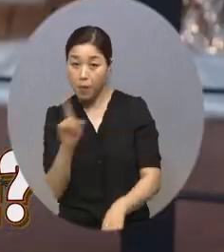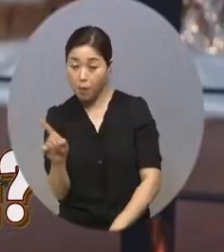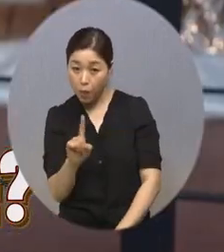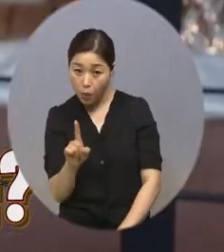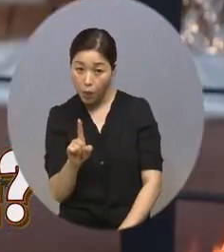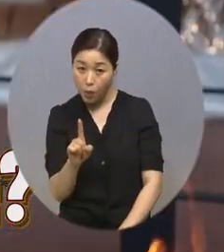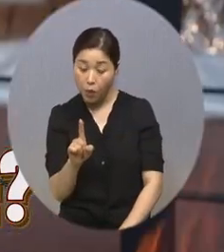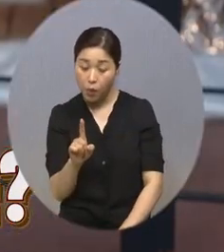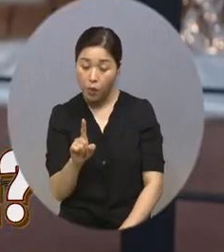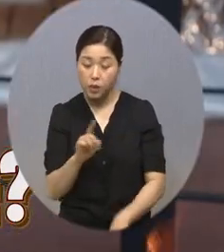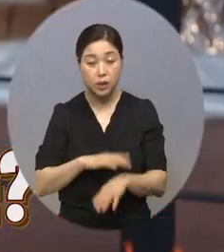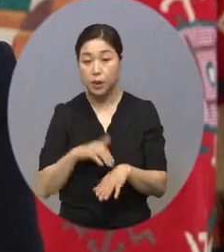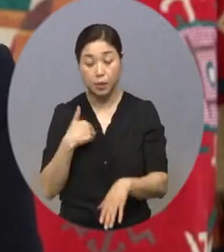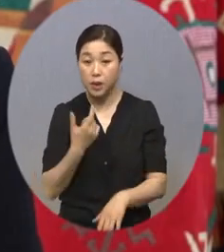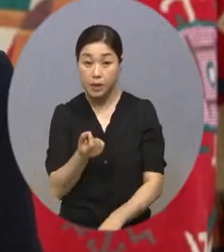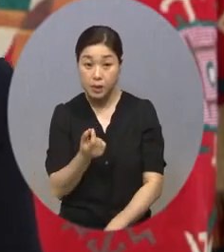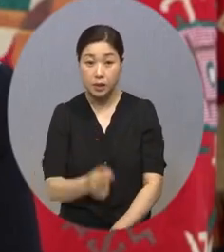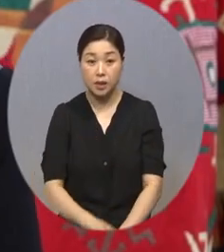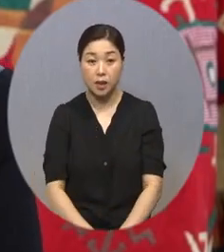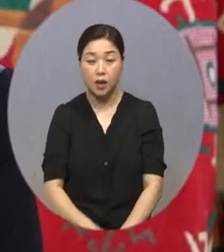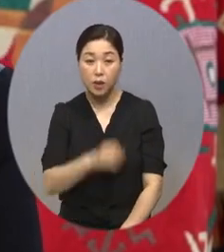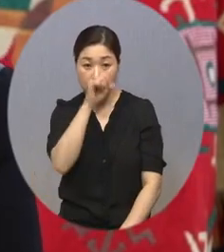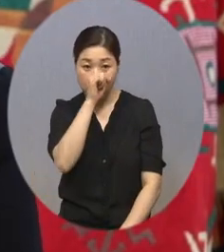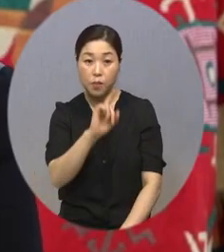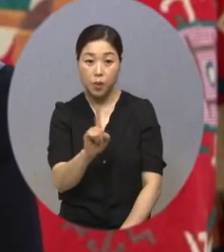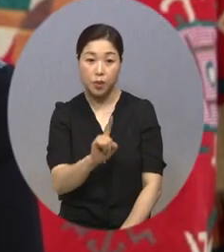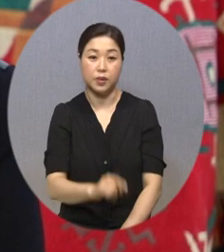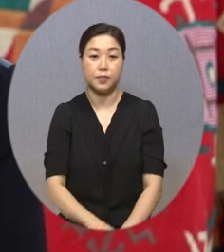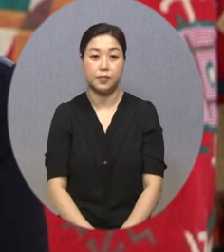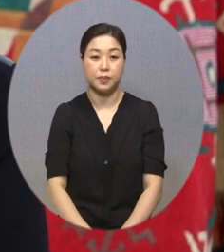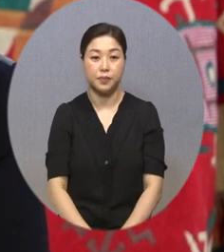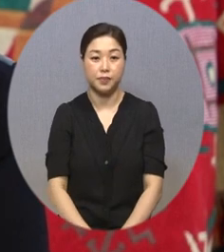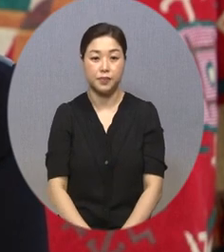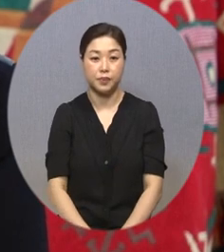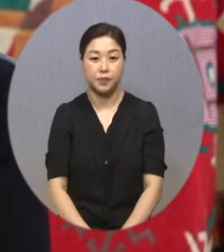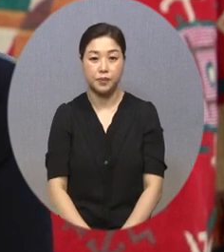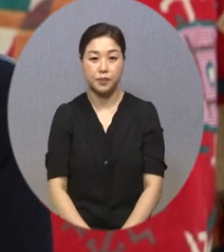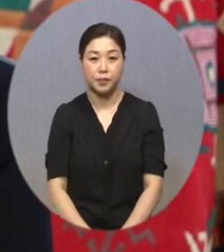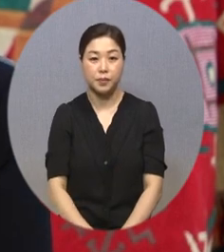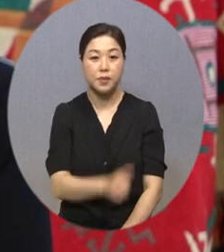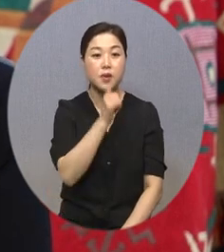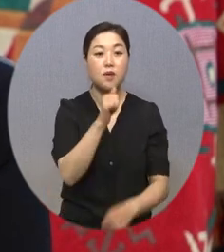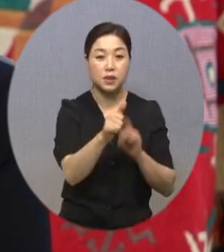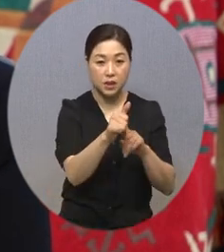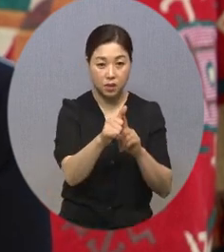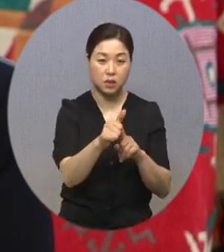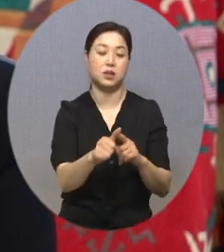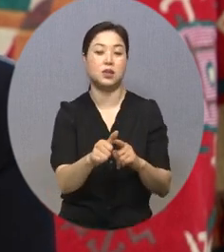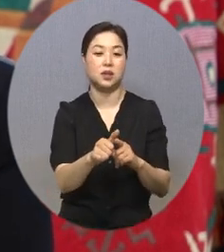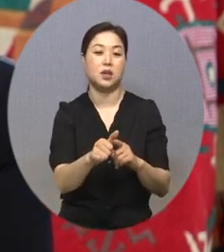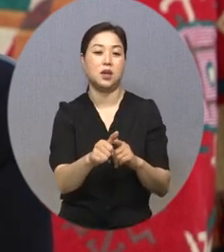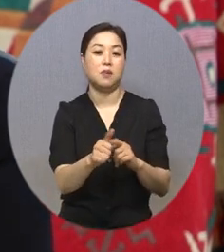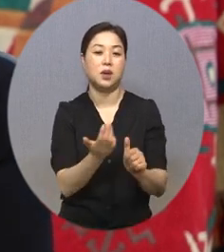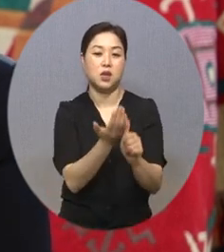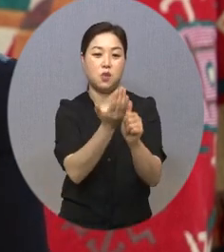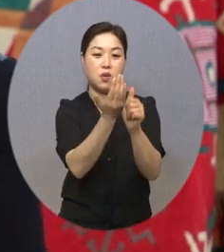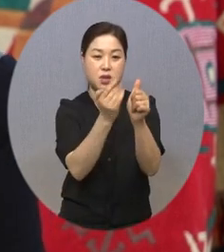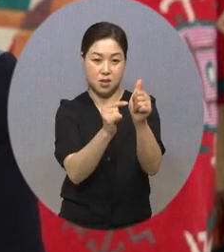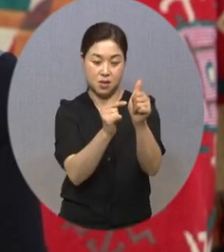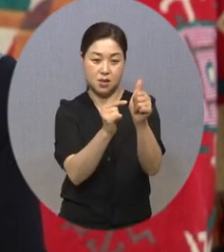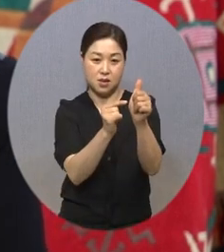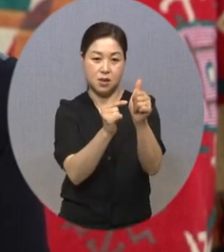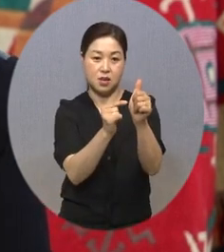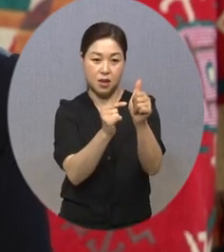나쁜 생 거지 조언 생 되는 요 일단 생소 가 농산물이나 양은 꽤 아이들이라는 신선의